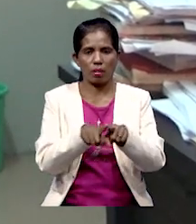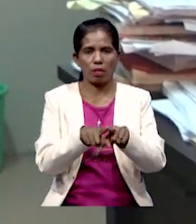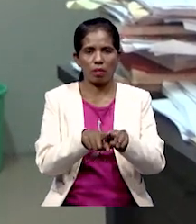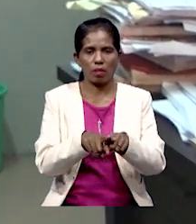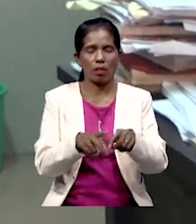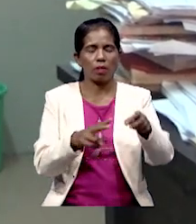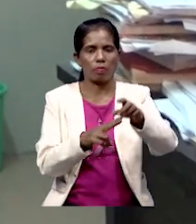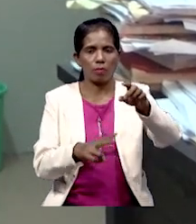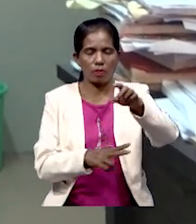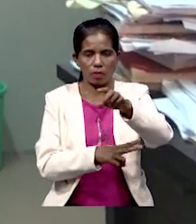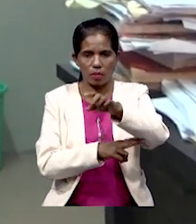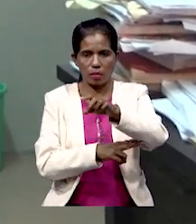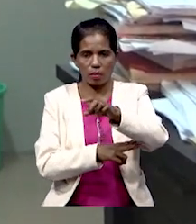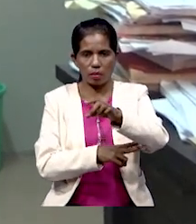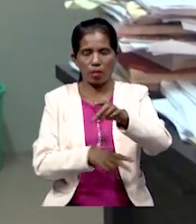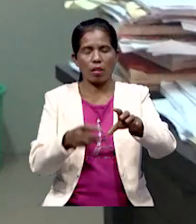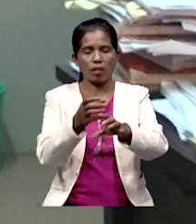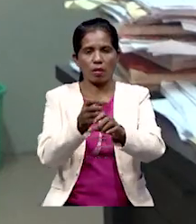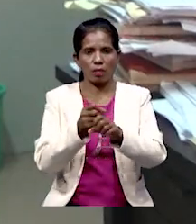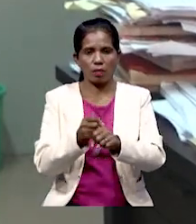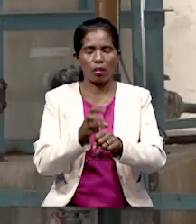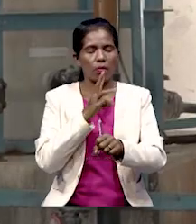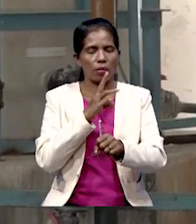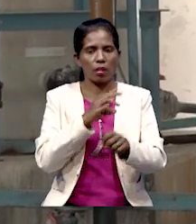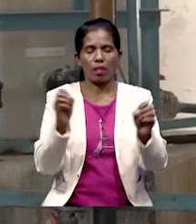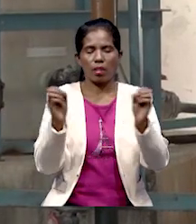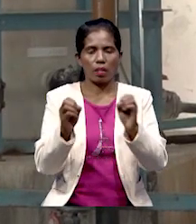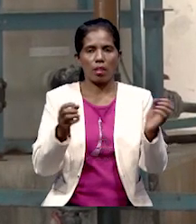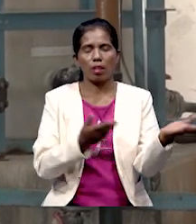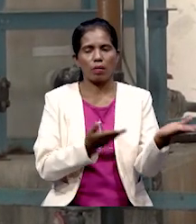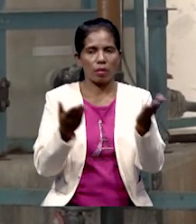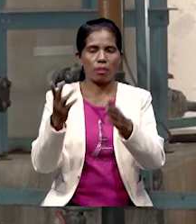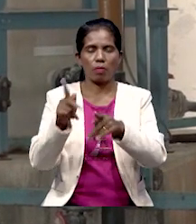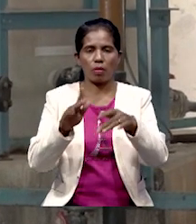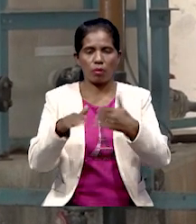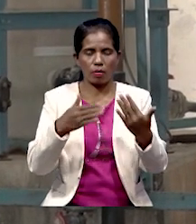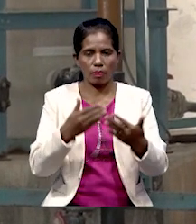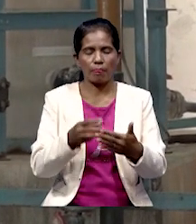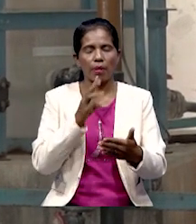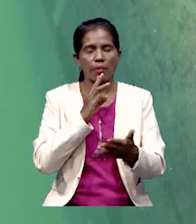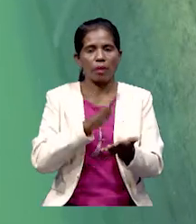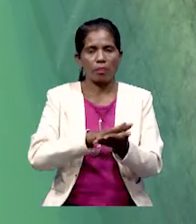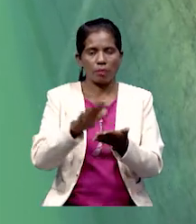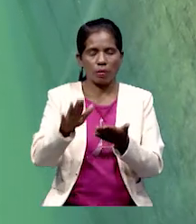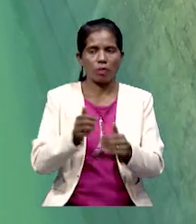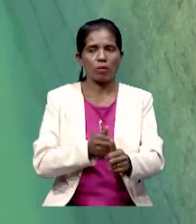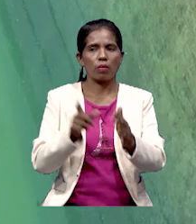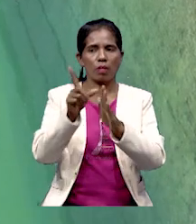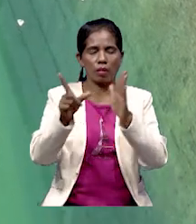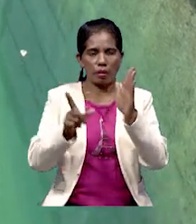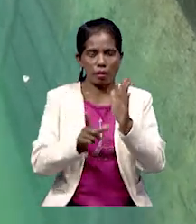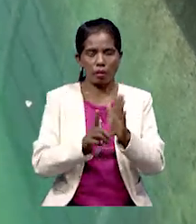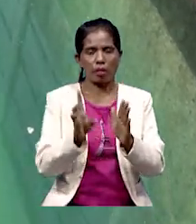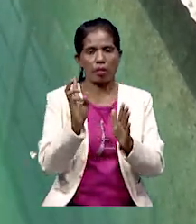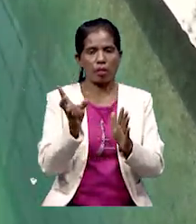ponte sida nebe ita asaio nene forsa bese la to bai mahut. Konaba sustentabilidade BMOS tuir decreto lei tol nur resimvalo.